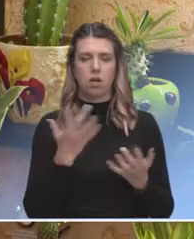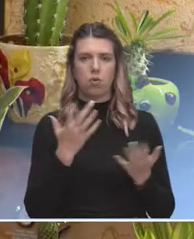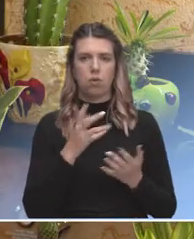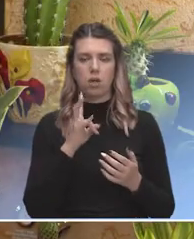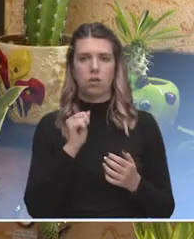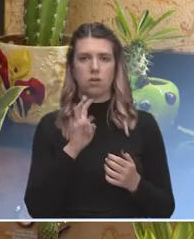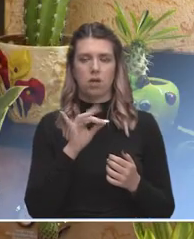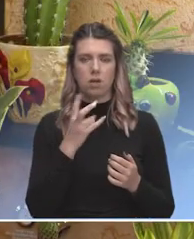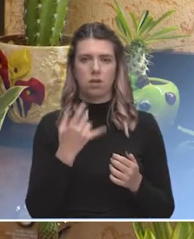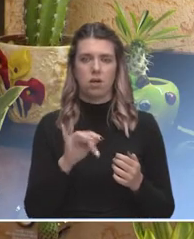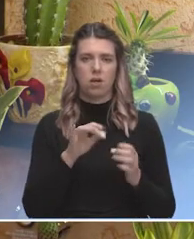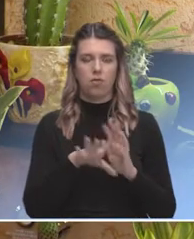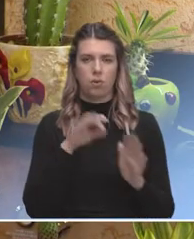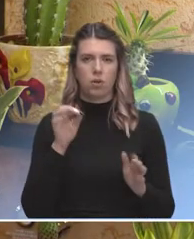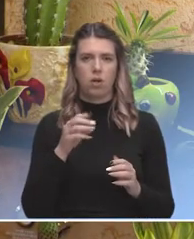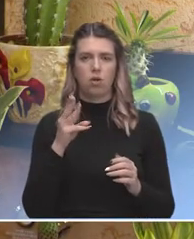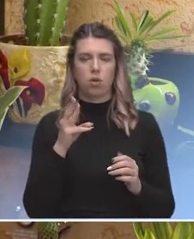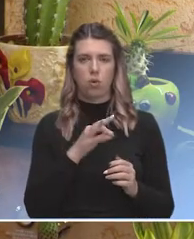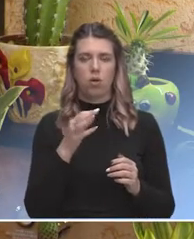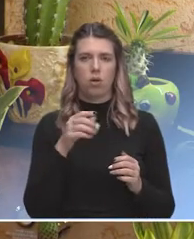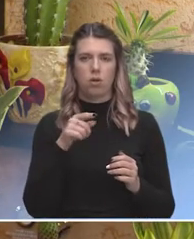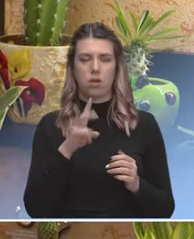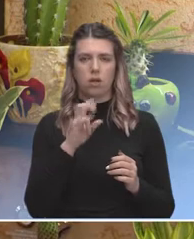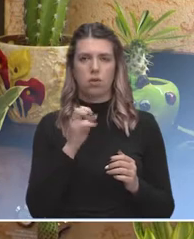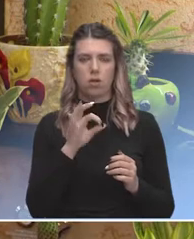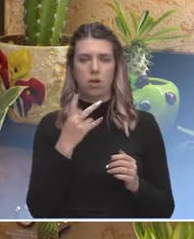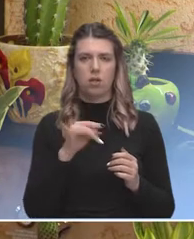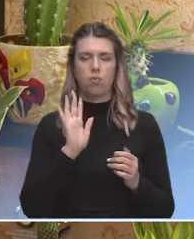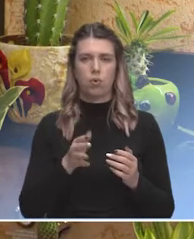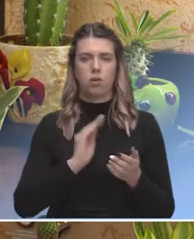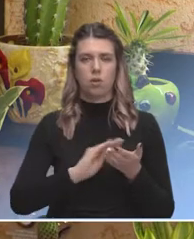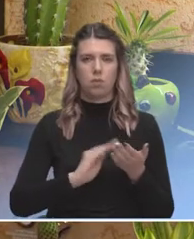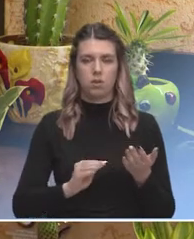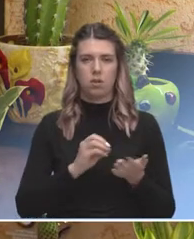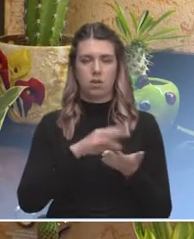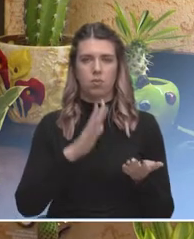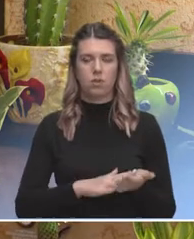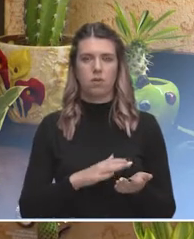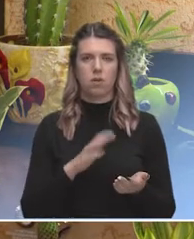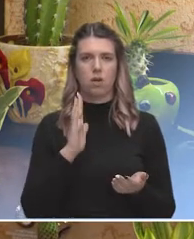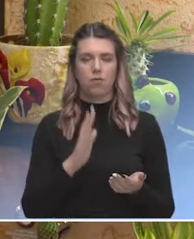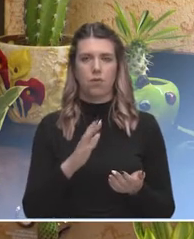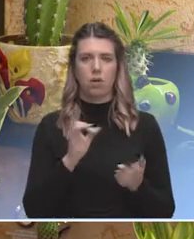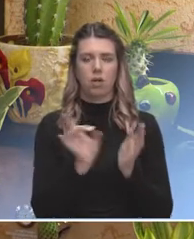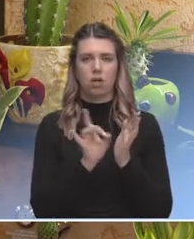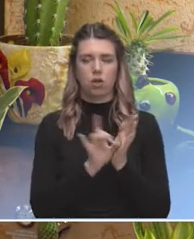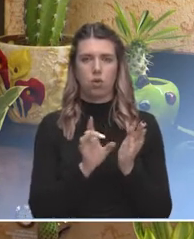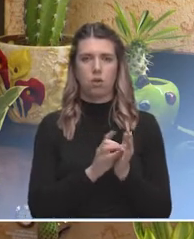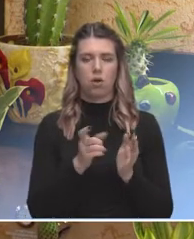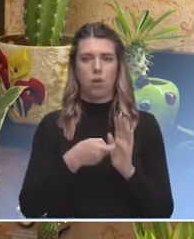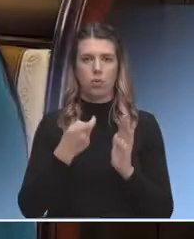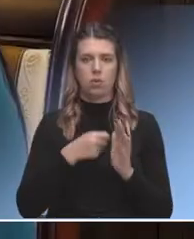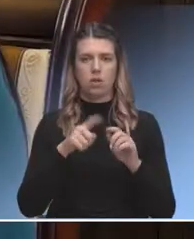какой национальности себя относит, по такой национальности он и записывается в